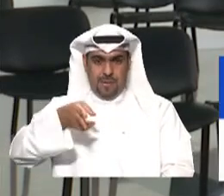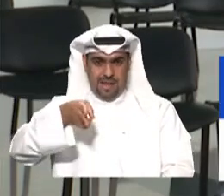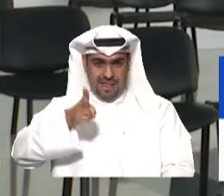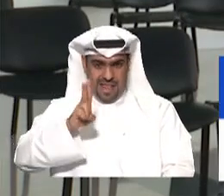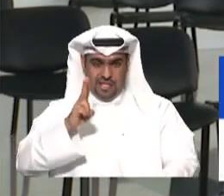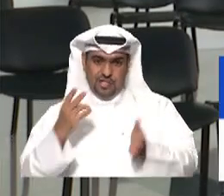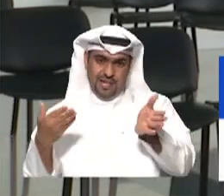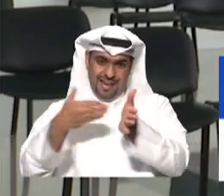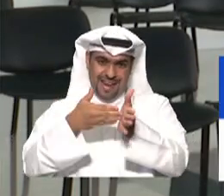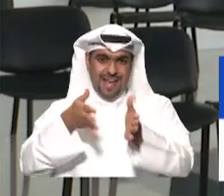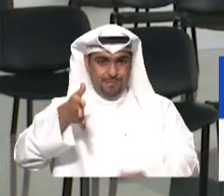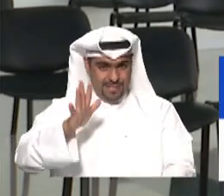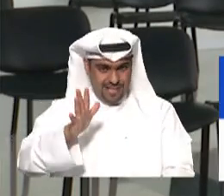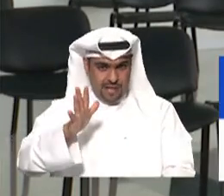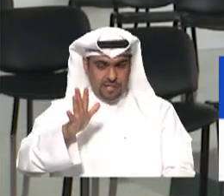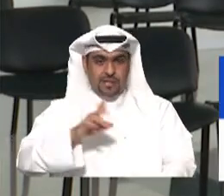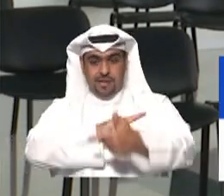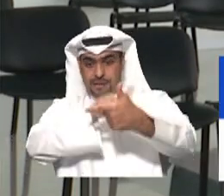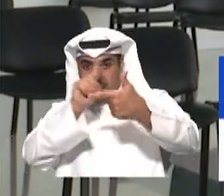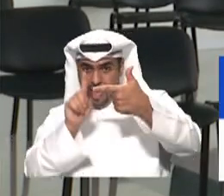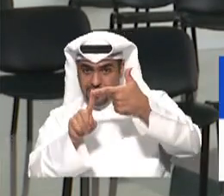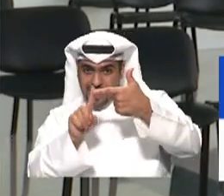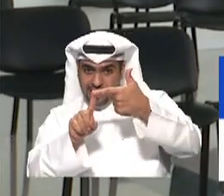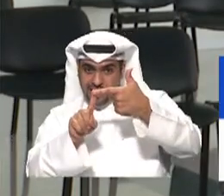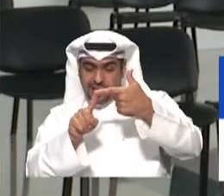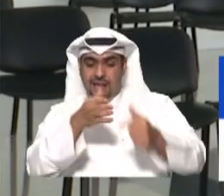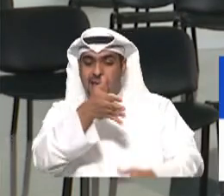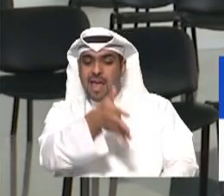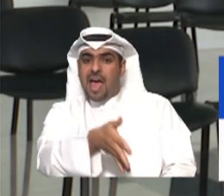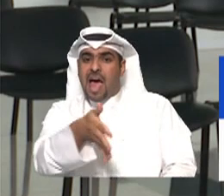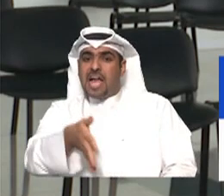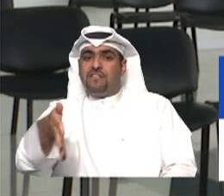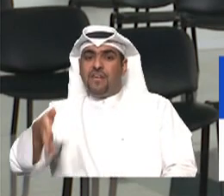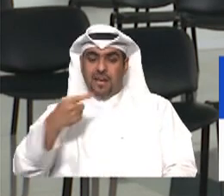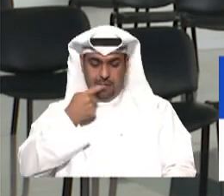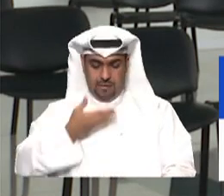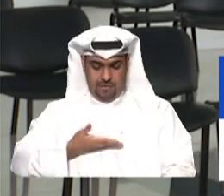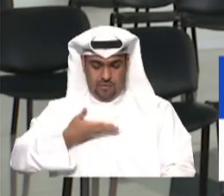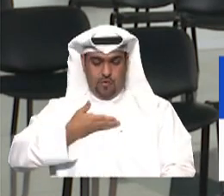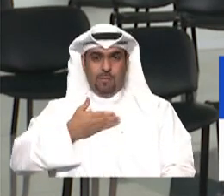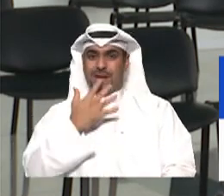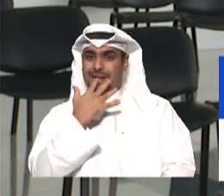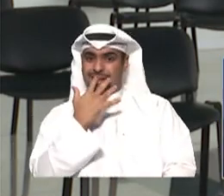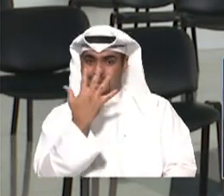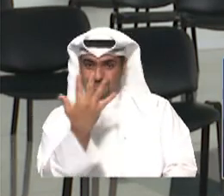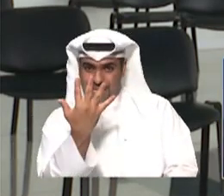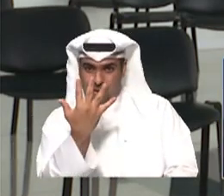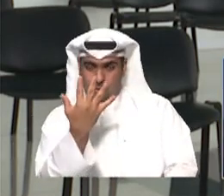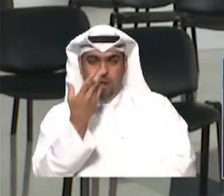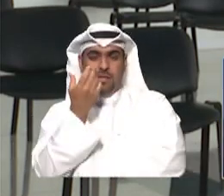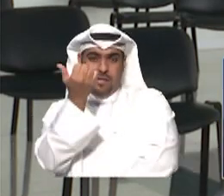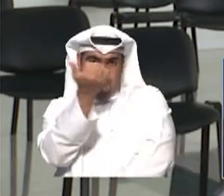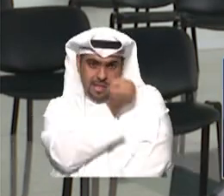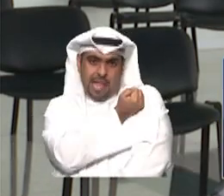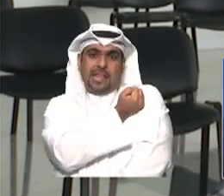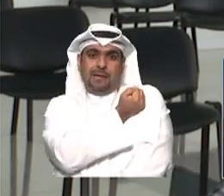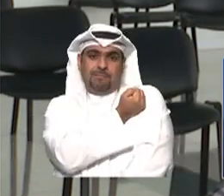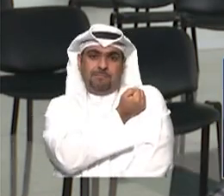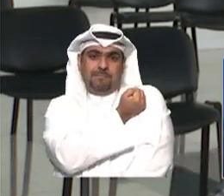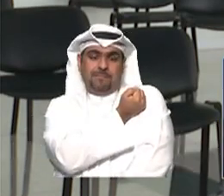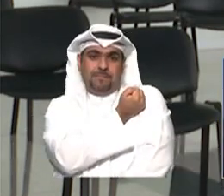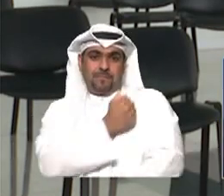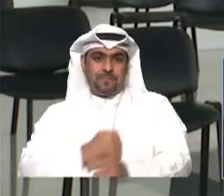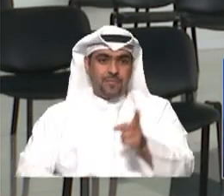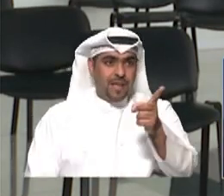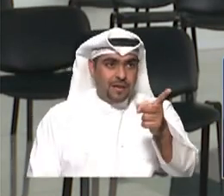5 سنين إلى 11 سنة، مختلفة عن جرعة البالغين. لذلك أعتقد أن مسألة اعتماد أو ترخيص استخدام اللقاح